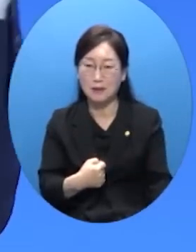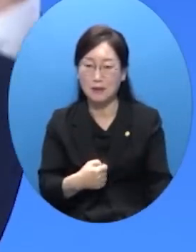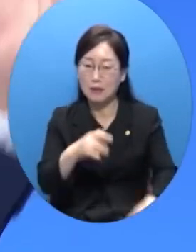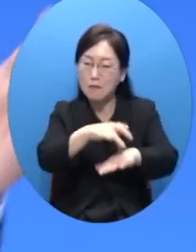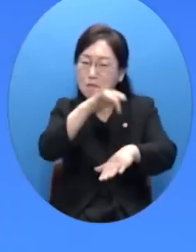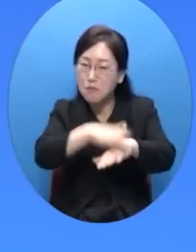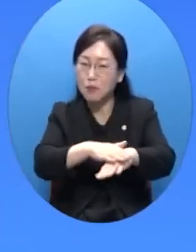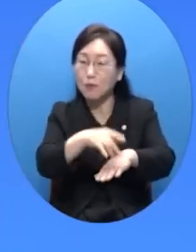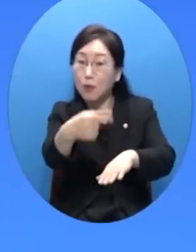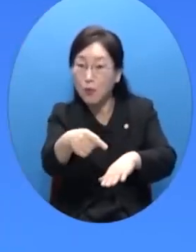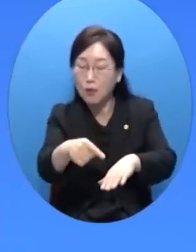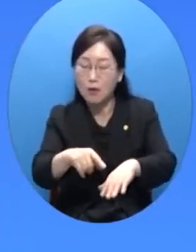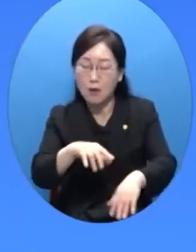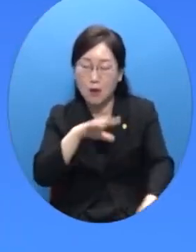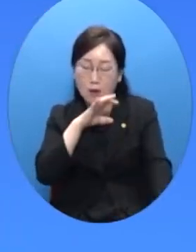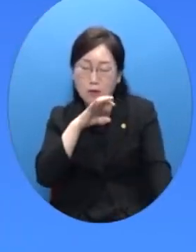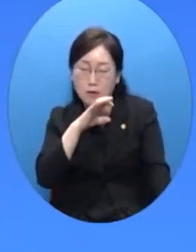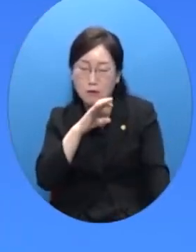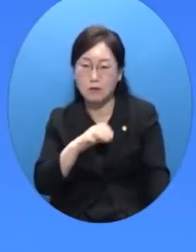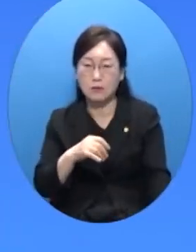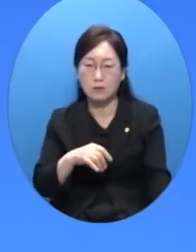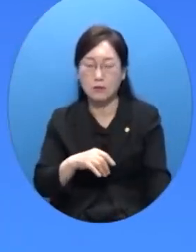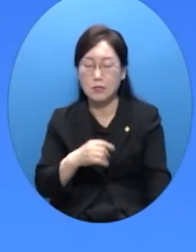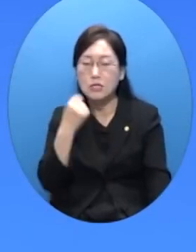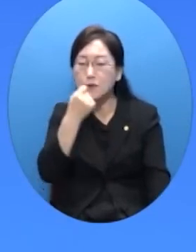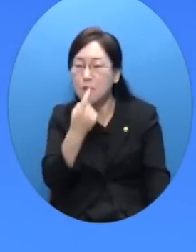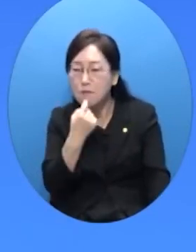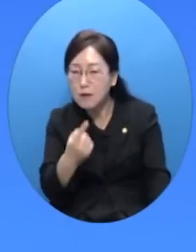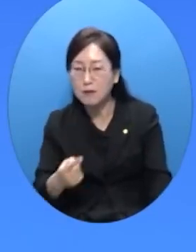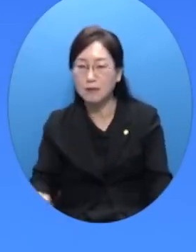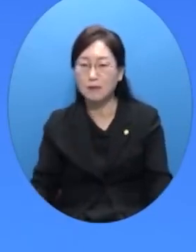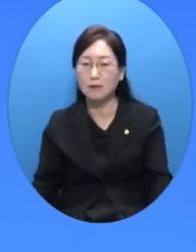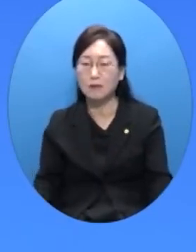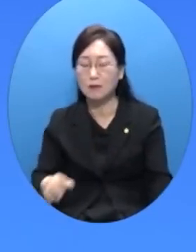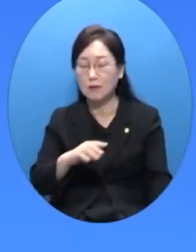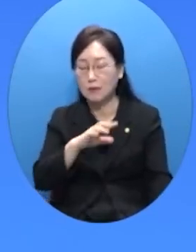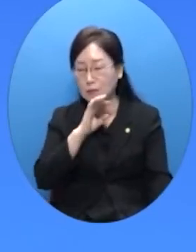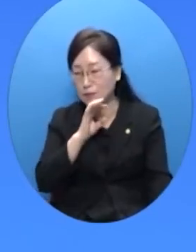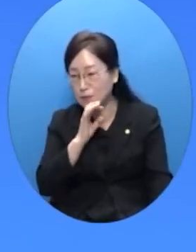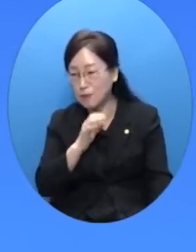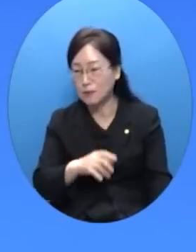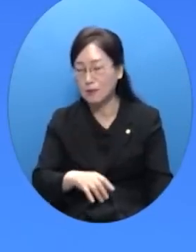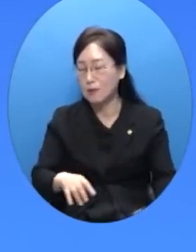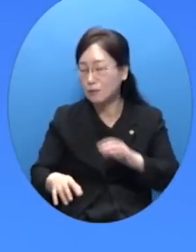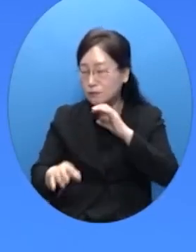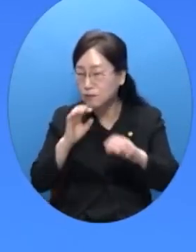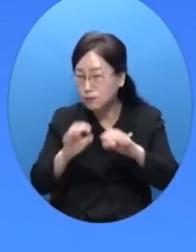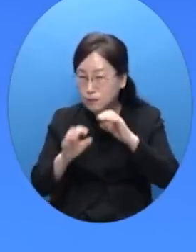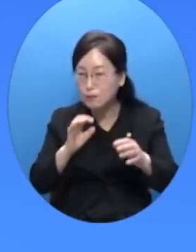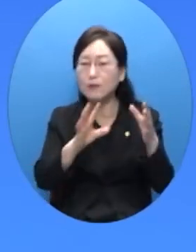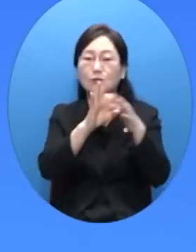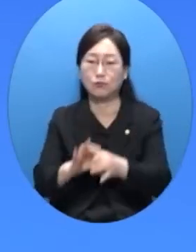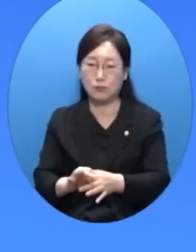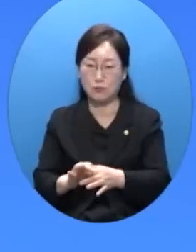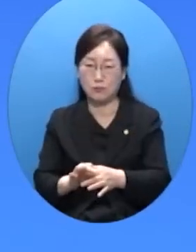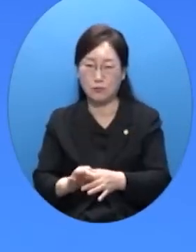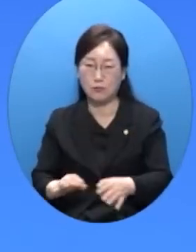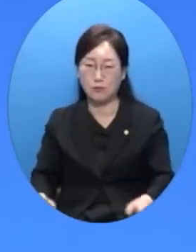부정적인 생각으로 가득 차고 늘 입만 열면 불평을 했습니다. 불평하라고 또 불평하고 또 불평을 했습니다.